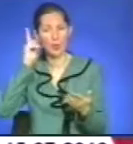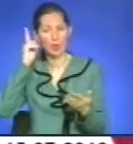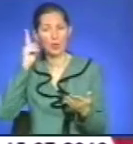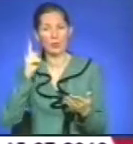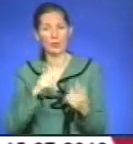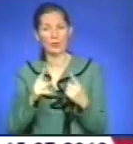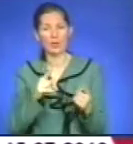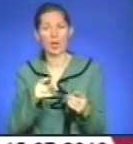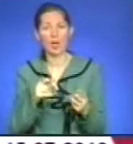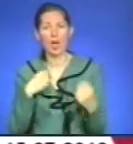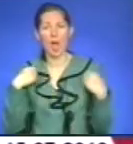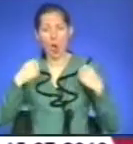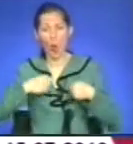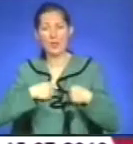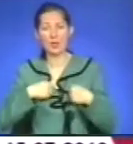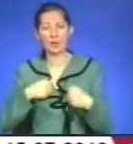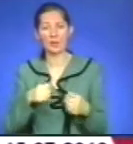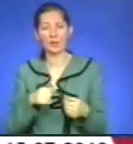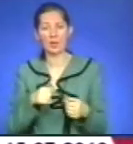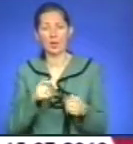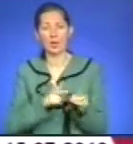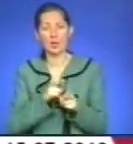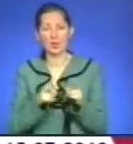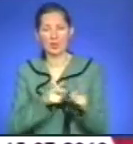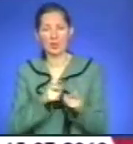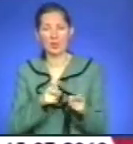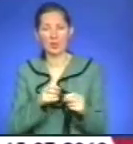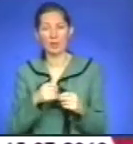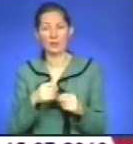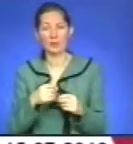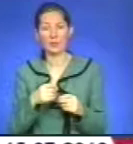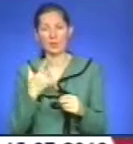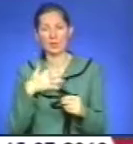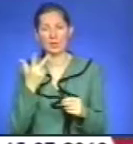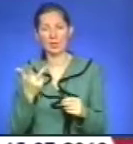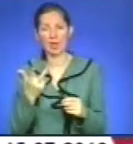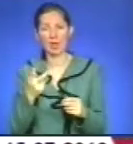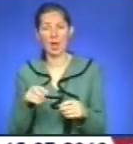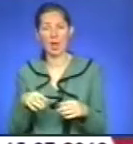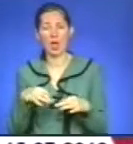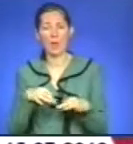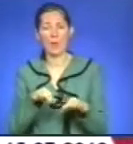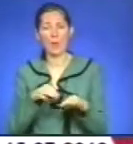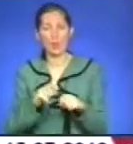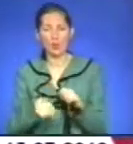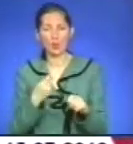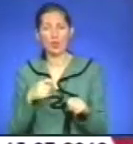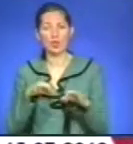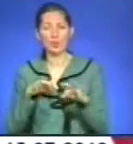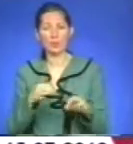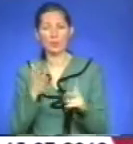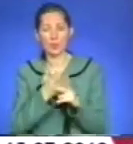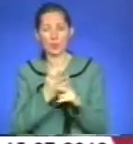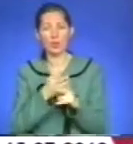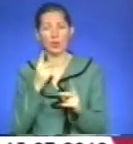54, скарги на 1580, 53, Порушення в перевезенні пільговиків –